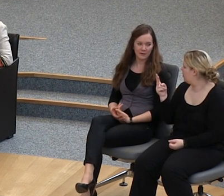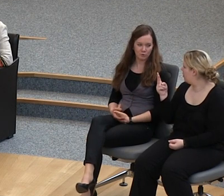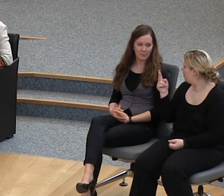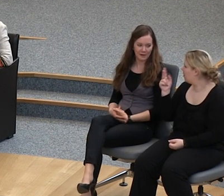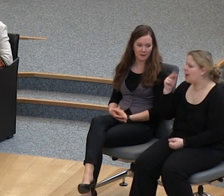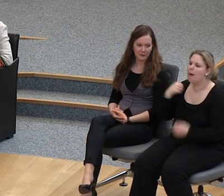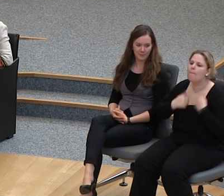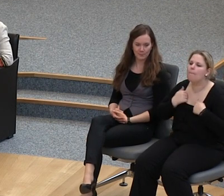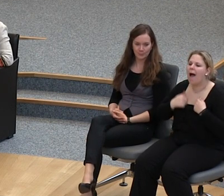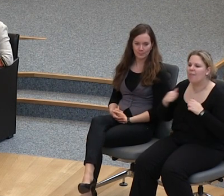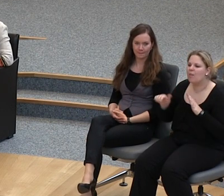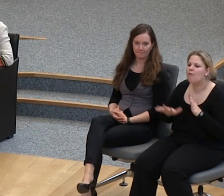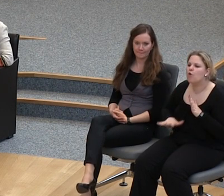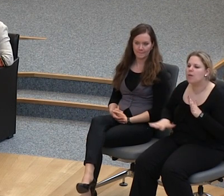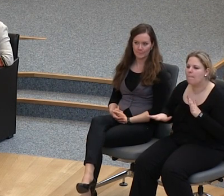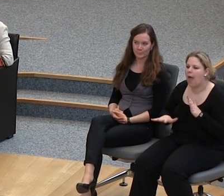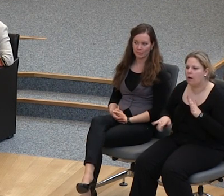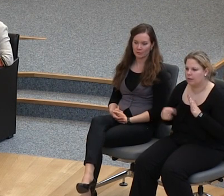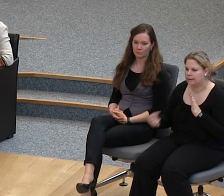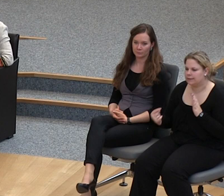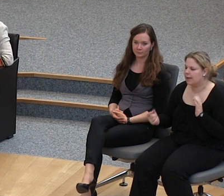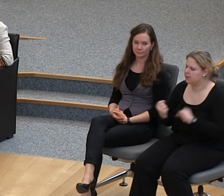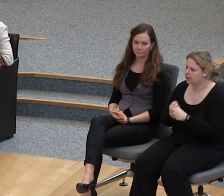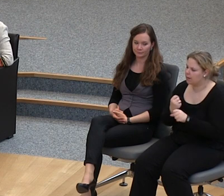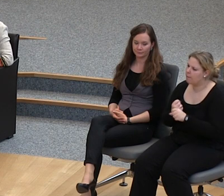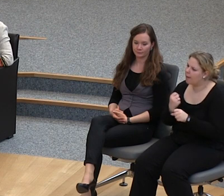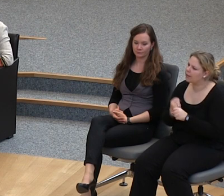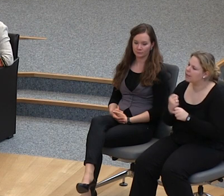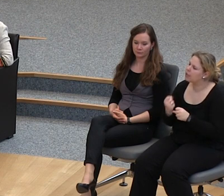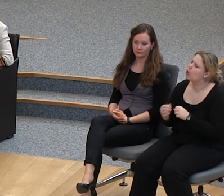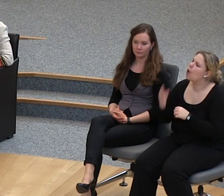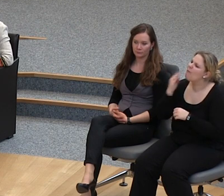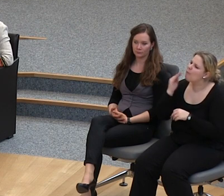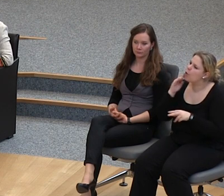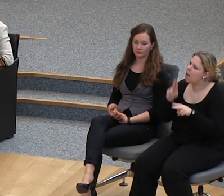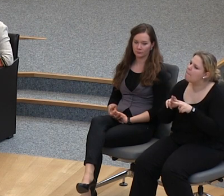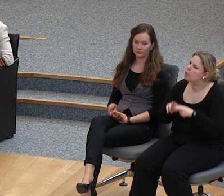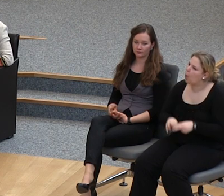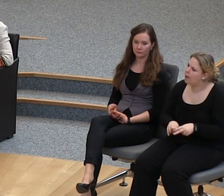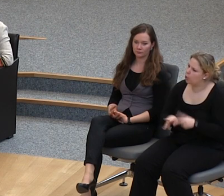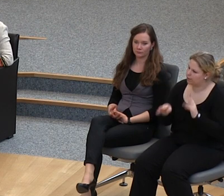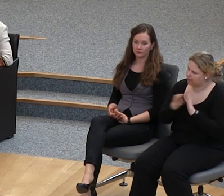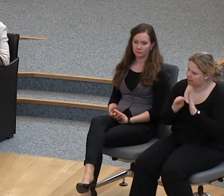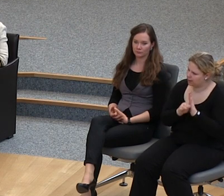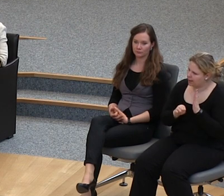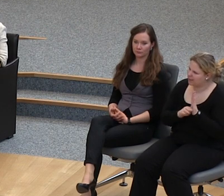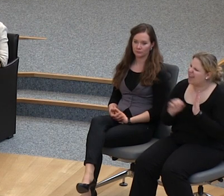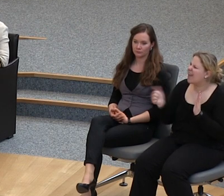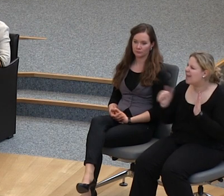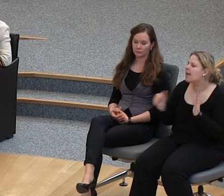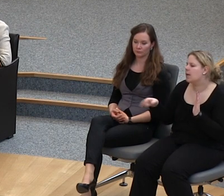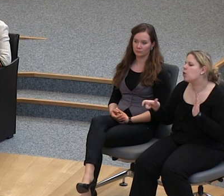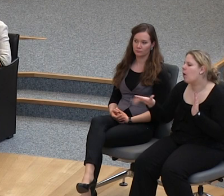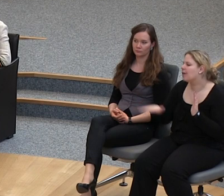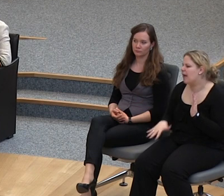Quote festzusetzen. Wir haben also ein Wohn- und Betreuungsgesetz, das dem WTG hier in Nordrhein-Westfalen sehr ähnlich